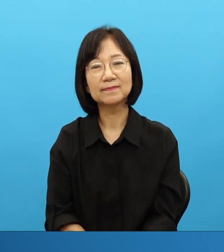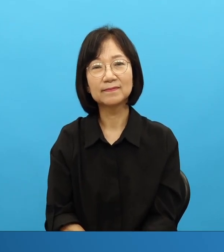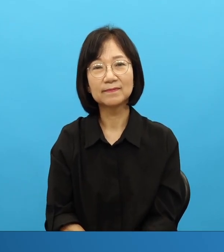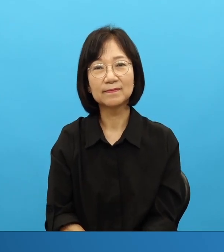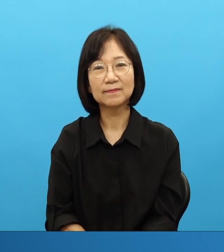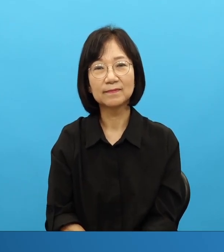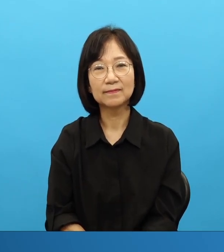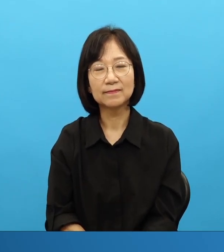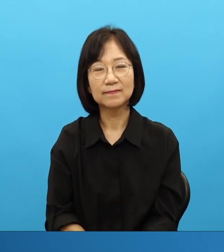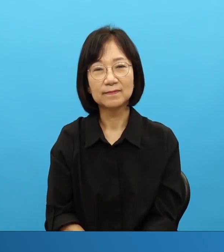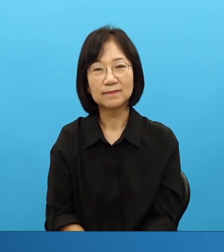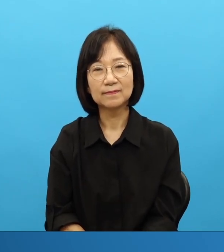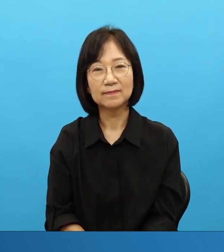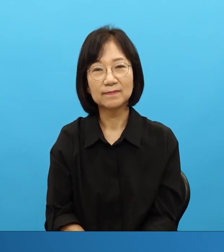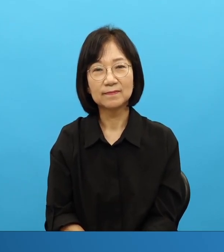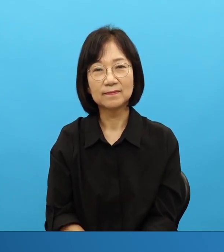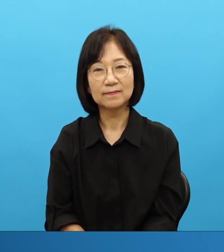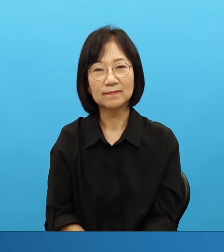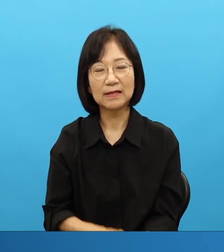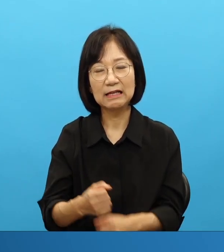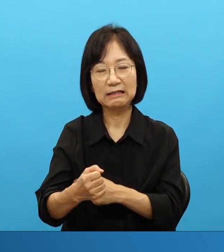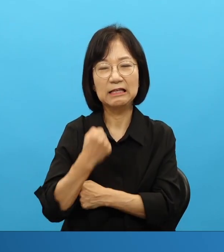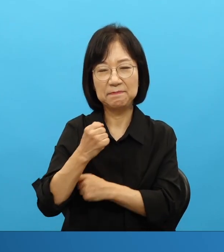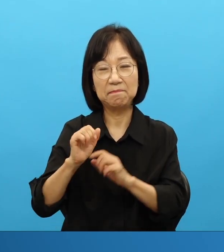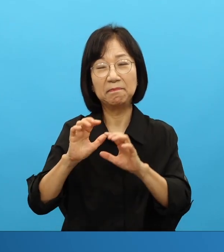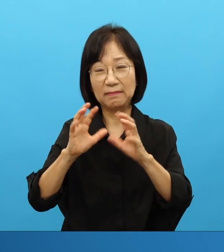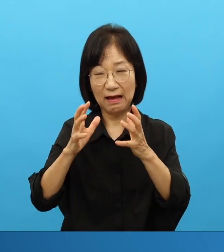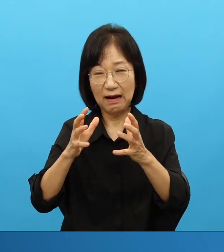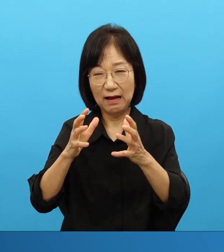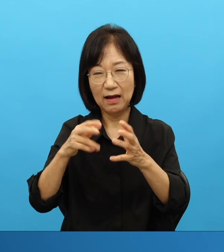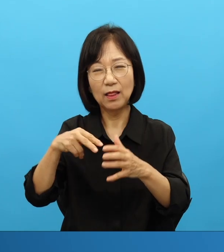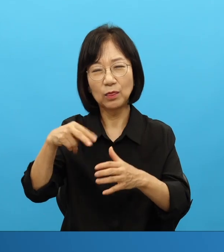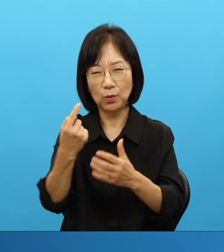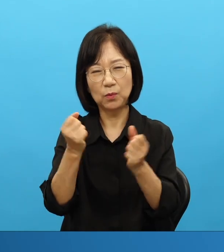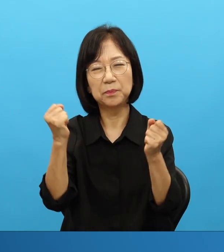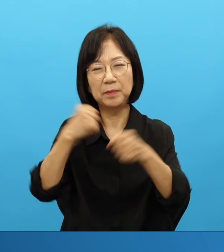자기들도 망하고. They themselves were also destroyed as a result.